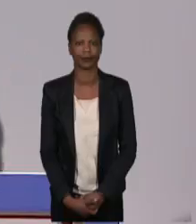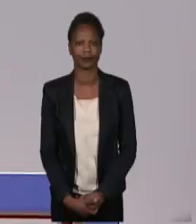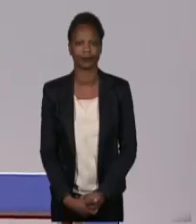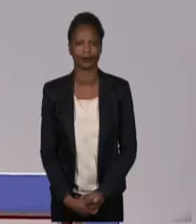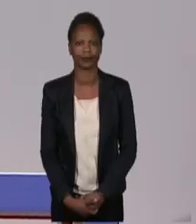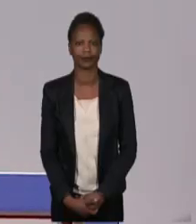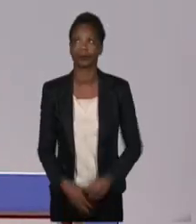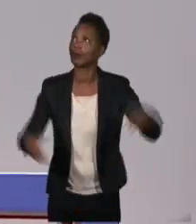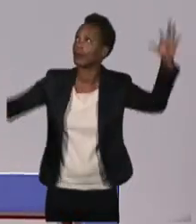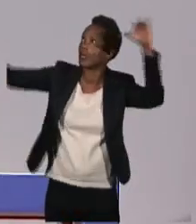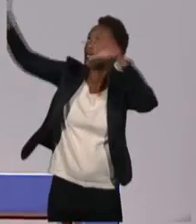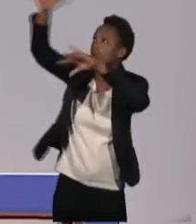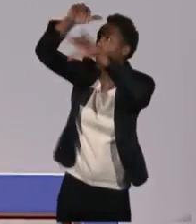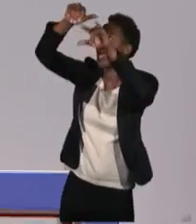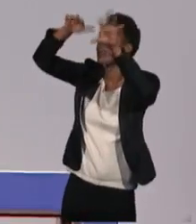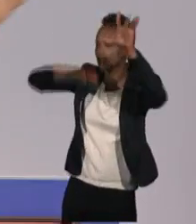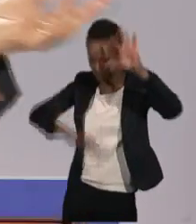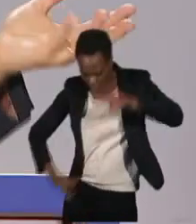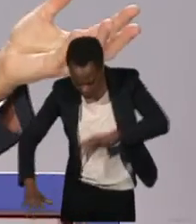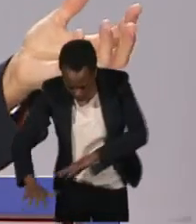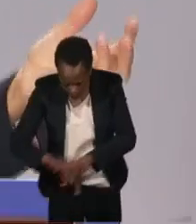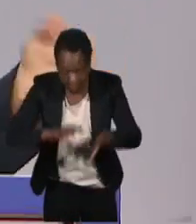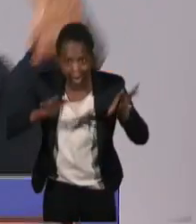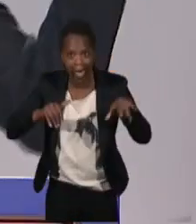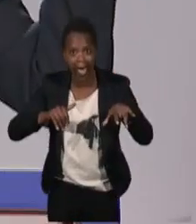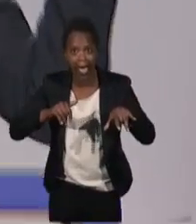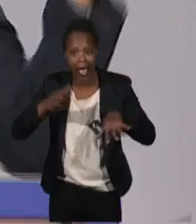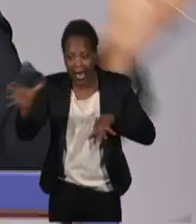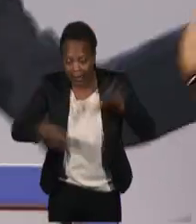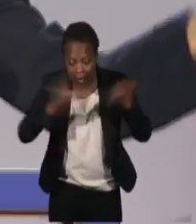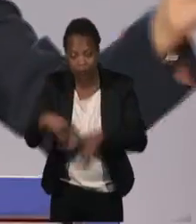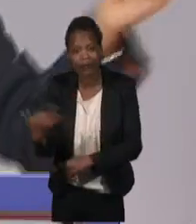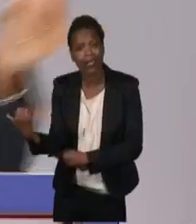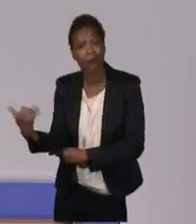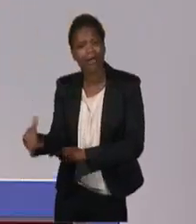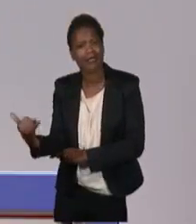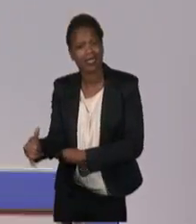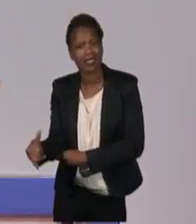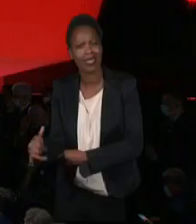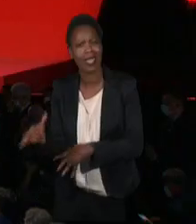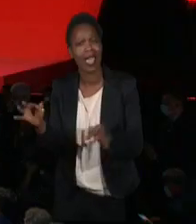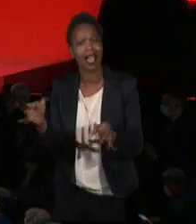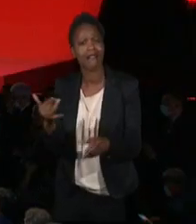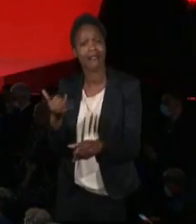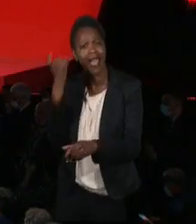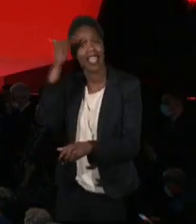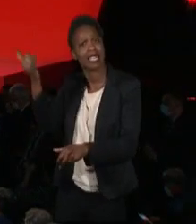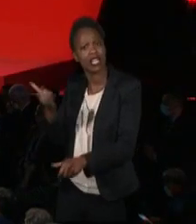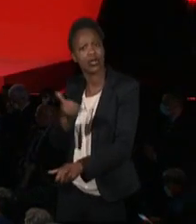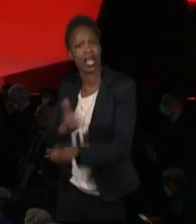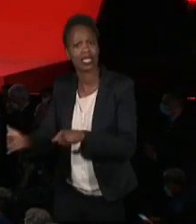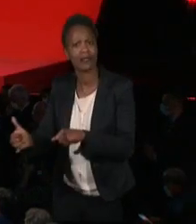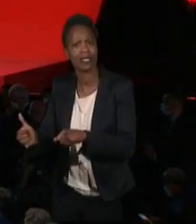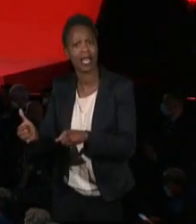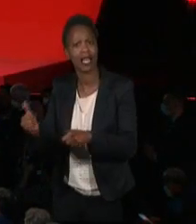dans l'espace sous nos mers, d'immenses découvertes s'ouvrent encore à nous, sur le quantique, sur l'intelligence artificielle, sur les biotech. Je